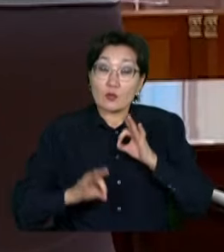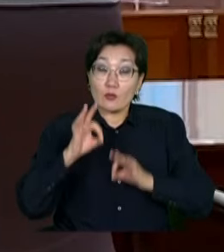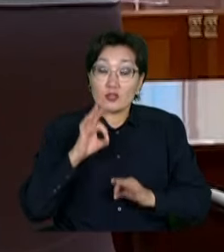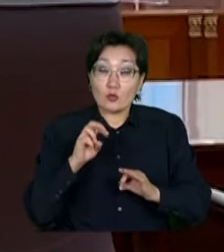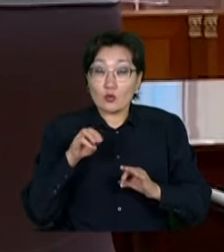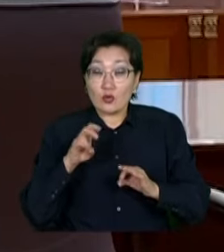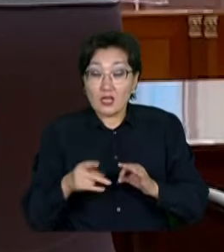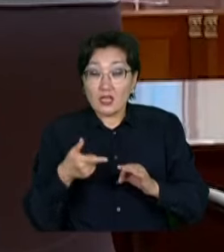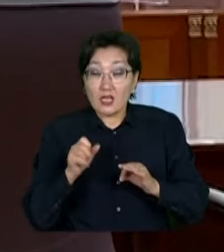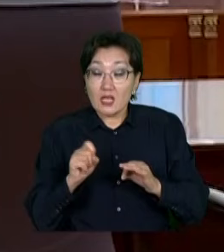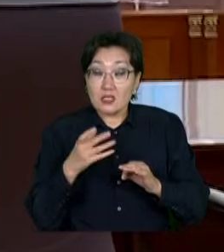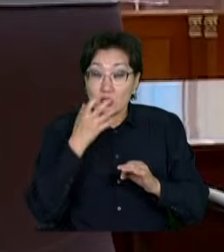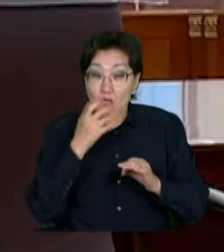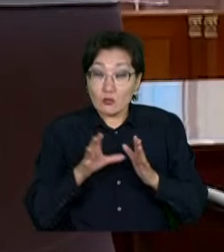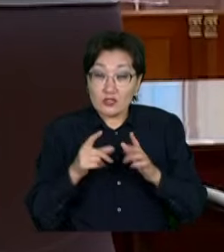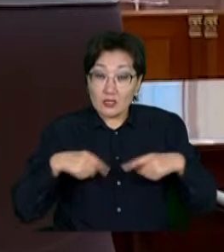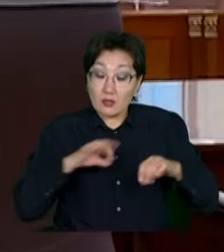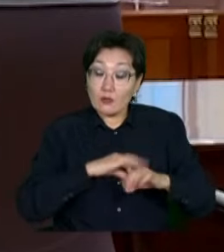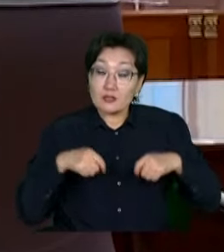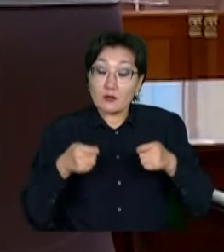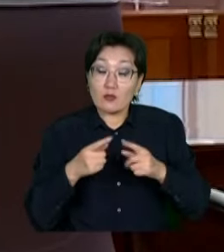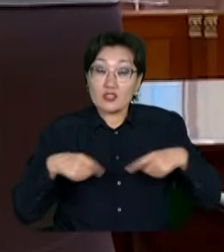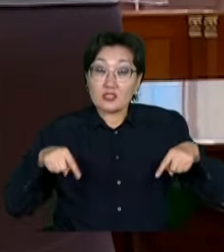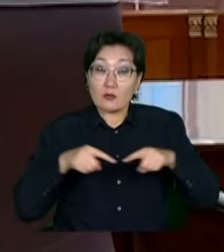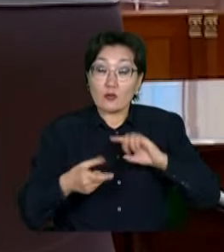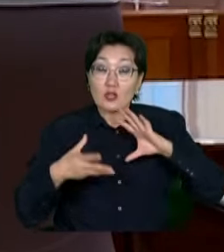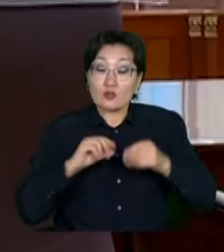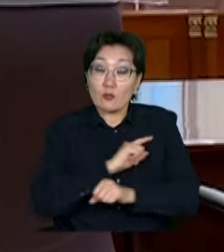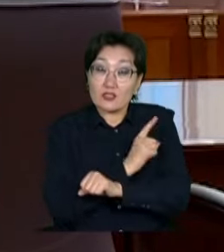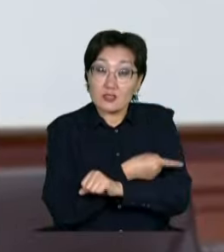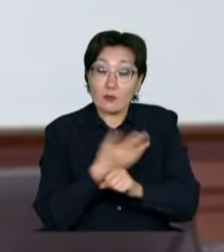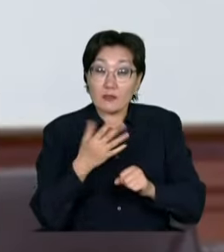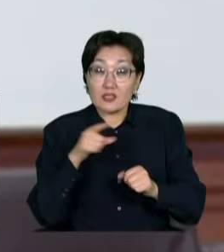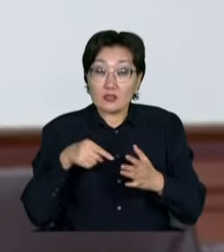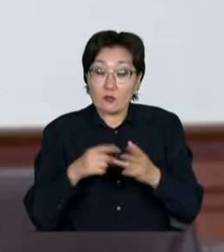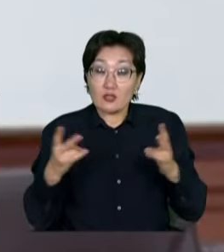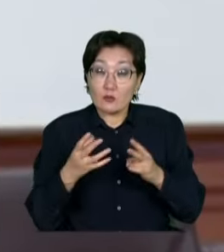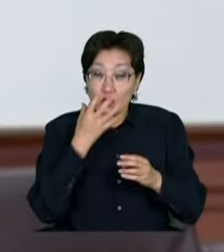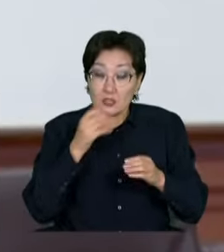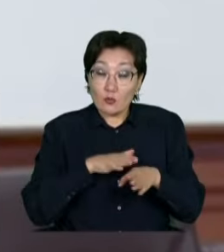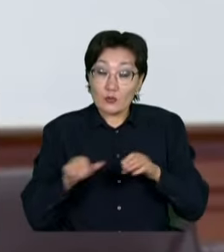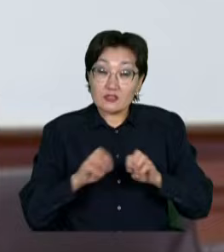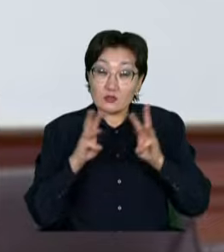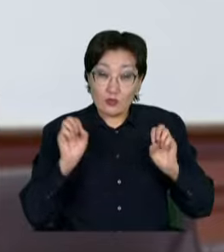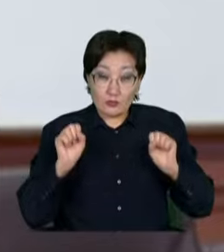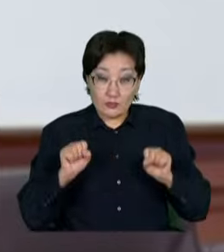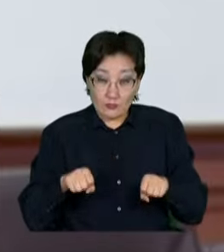Тұран газ жылу станциялары пайдалануға берілді. Бұл объектілердің жиынтық қуаты 5 қаланы қажетті жылумен толықтай қамтамасыз етуге мүмкіндік